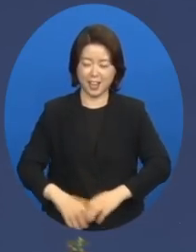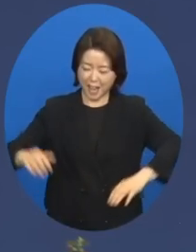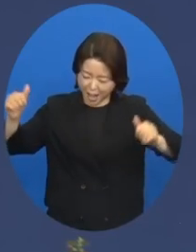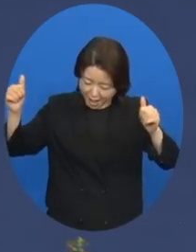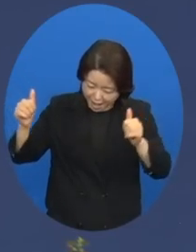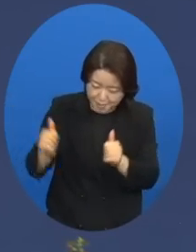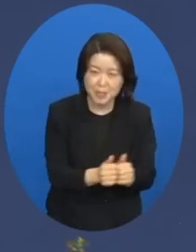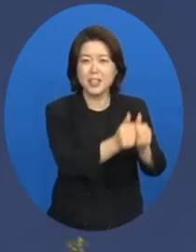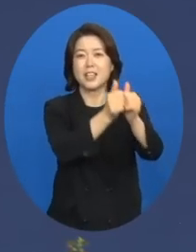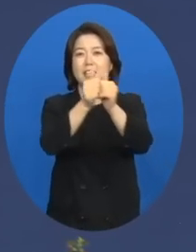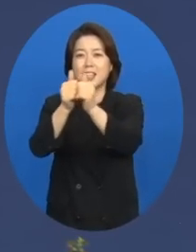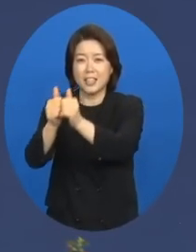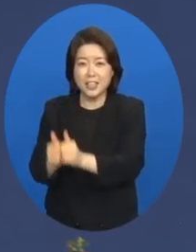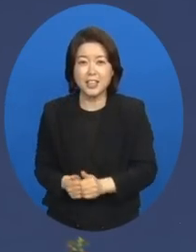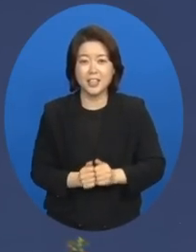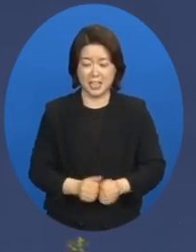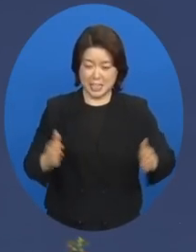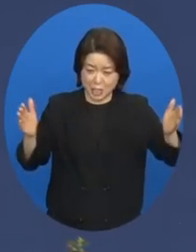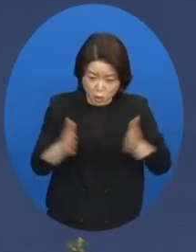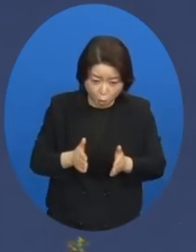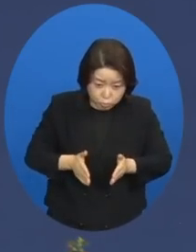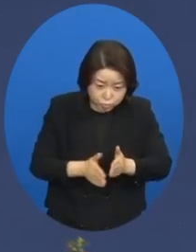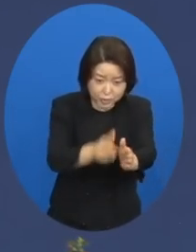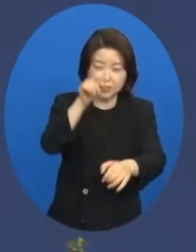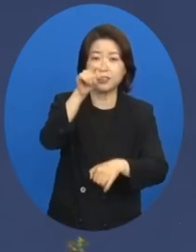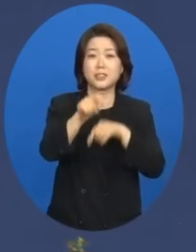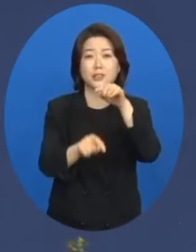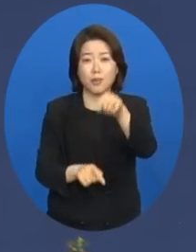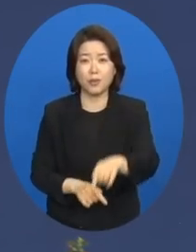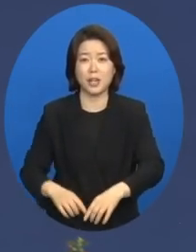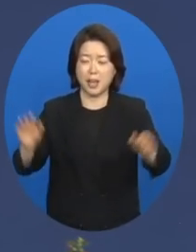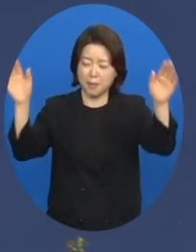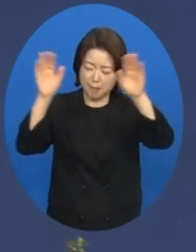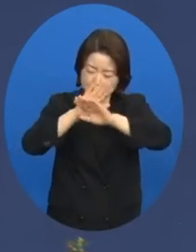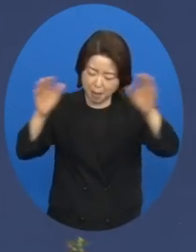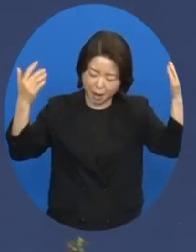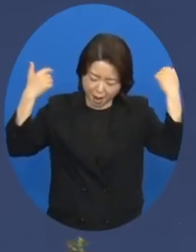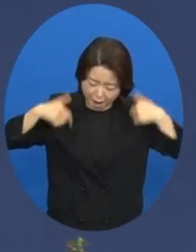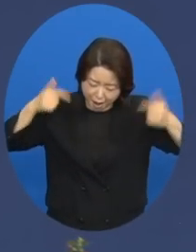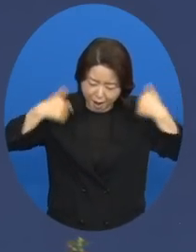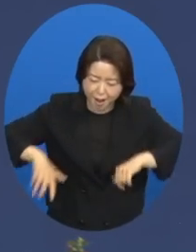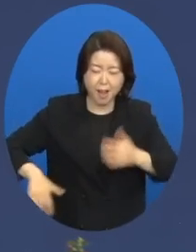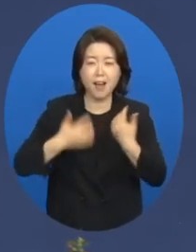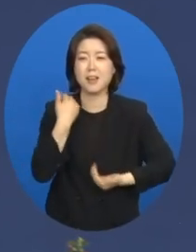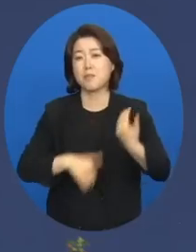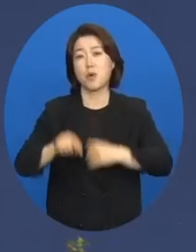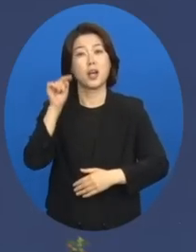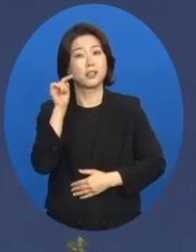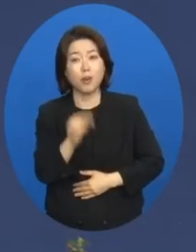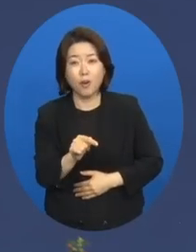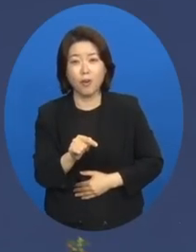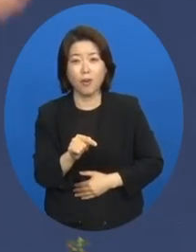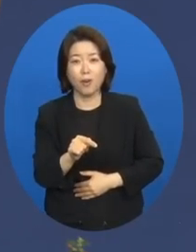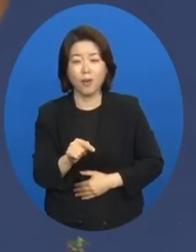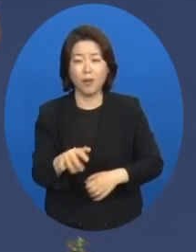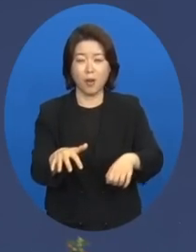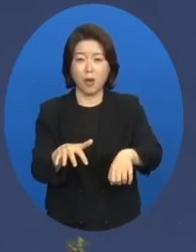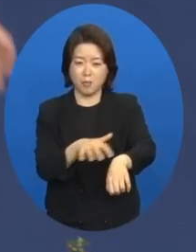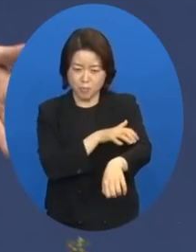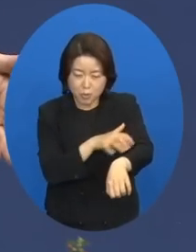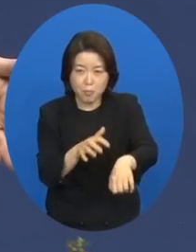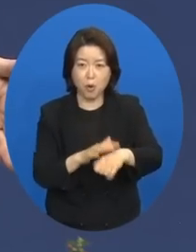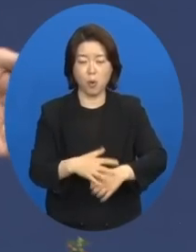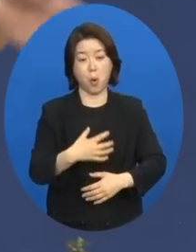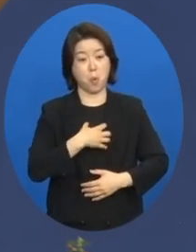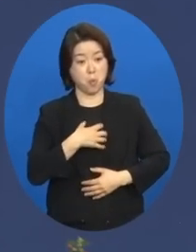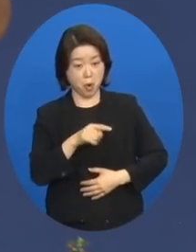함께 하. 좁은 길을 걸으며 밤낮 기뻐하는 것. 불편하고